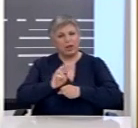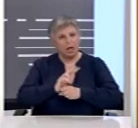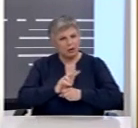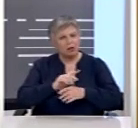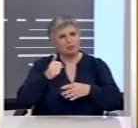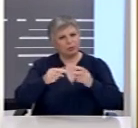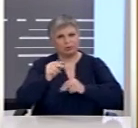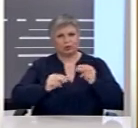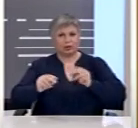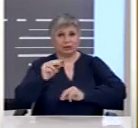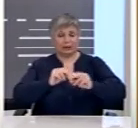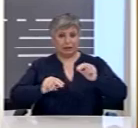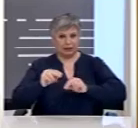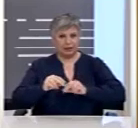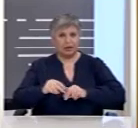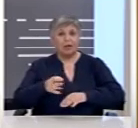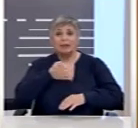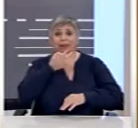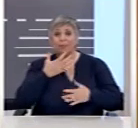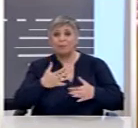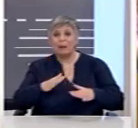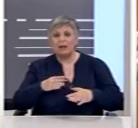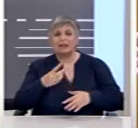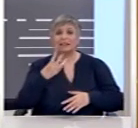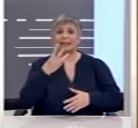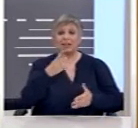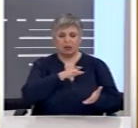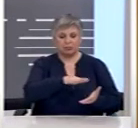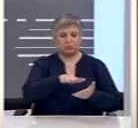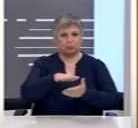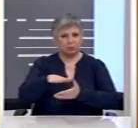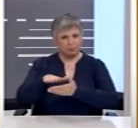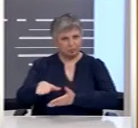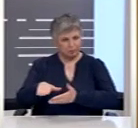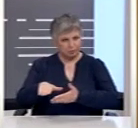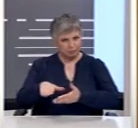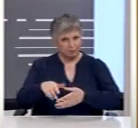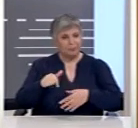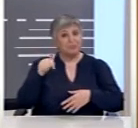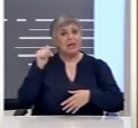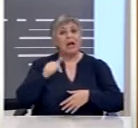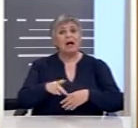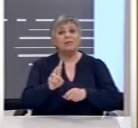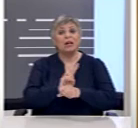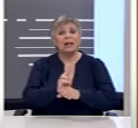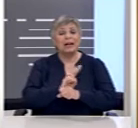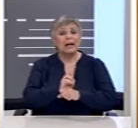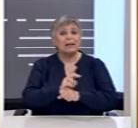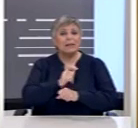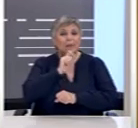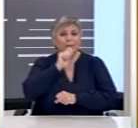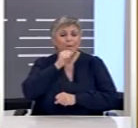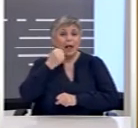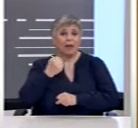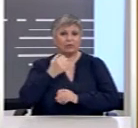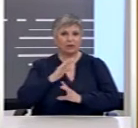και αποτέλεσαν τη βάση των πορισμάτων και τα οποία βρίσκονται εδώ αποτελούν μεν αναπόσπαστο μέρος του